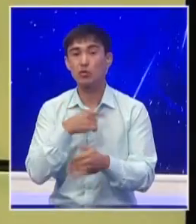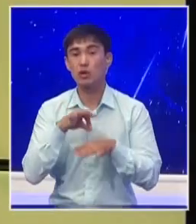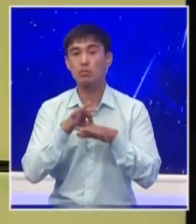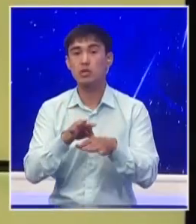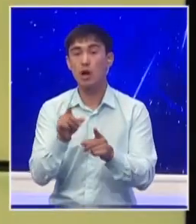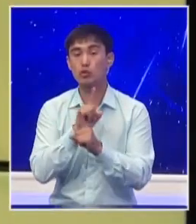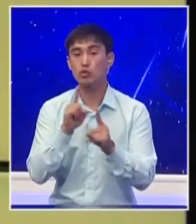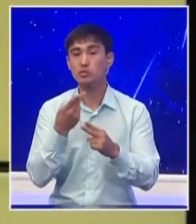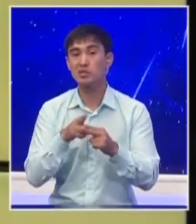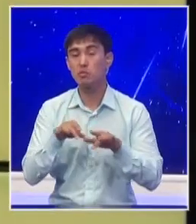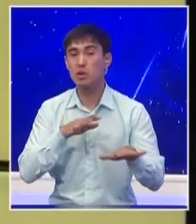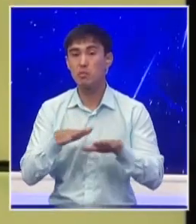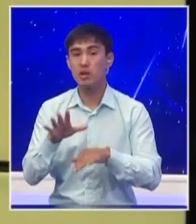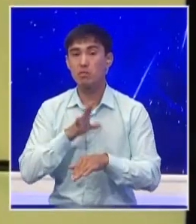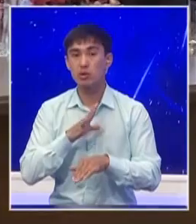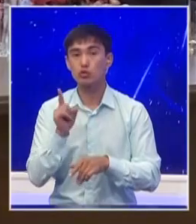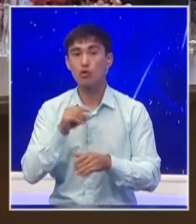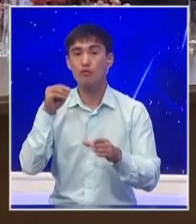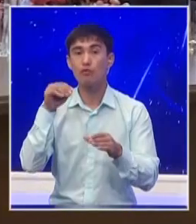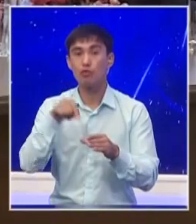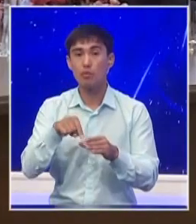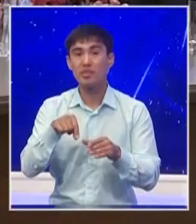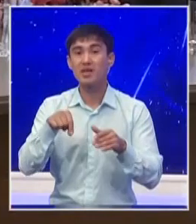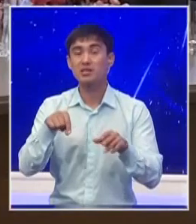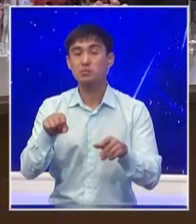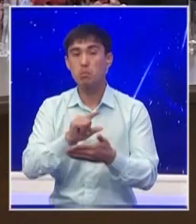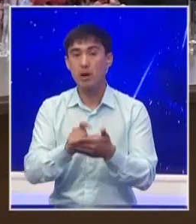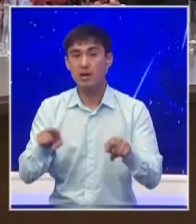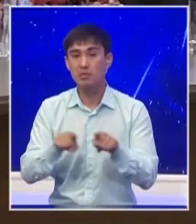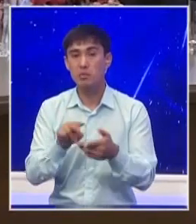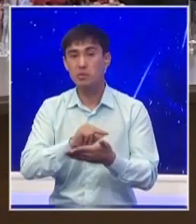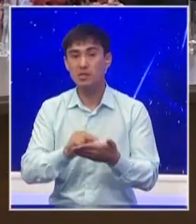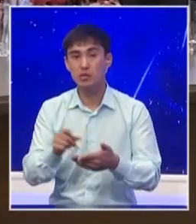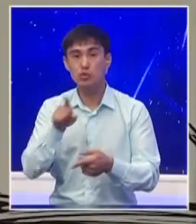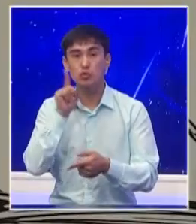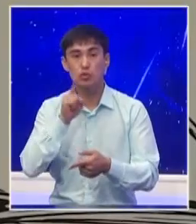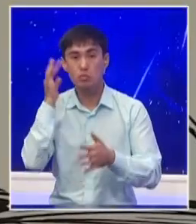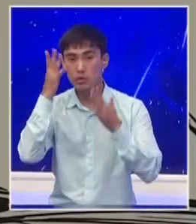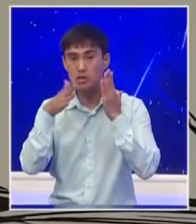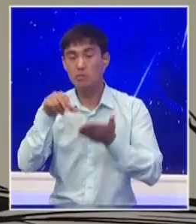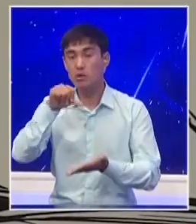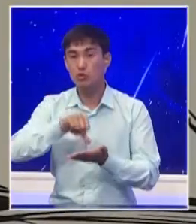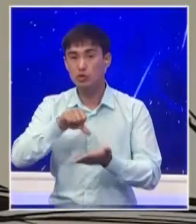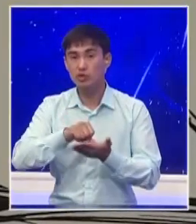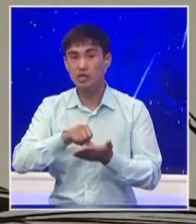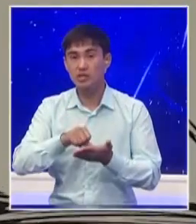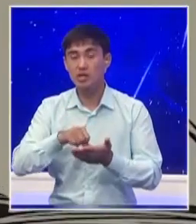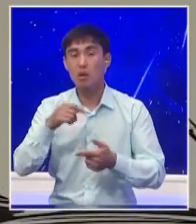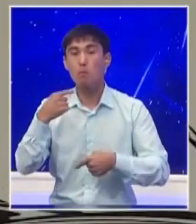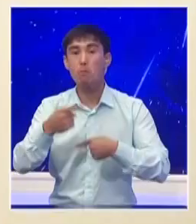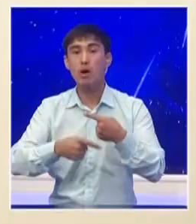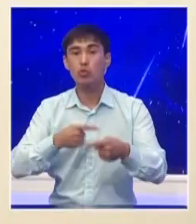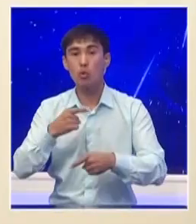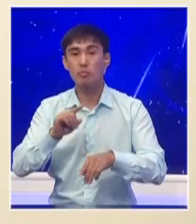Талдыкургане. Особенностью этого мероприятия стало то, что в нем, наряду с поэтами, писателями и юными читателями, приняли участие и потомки